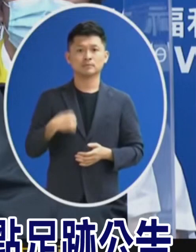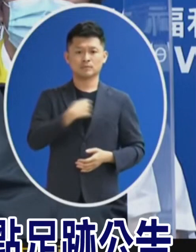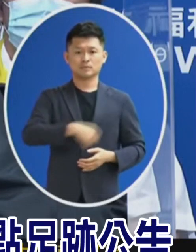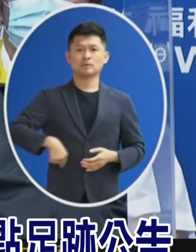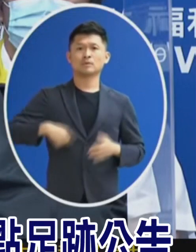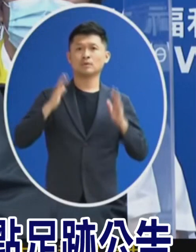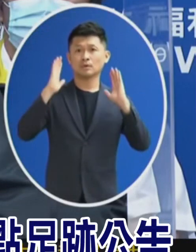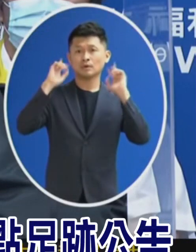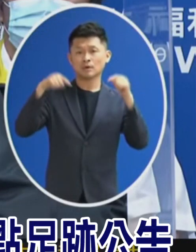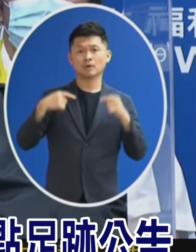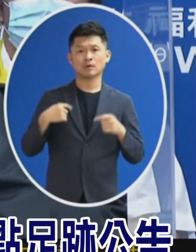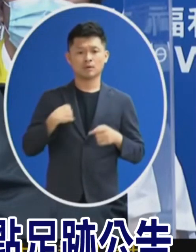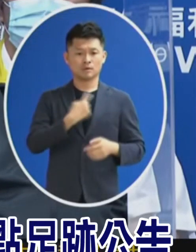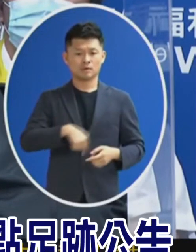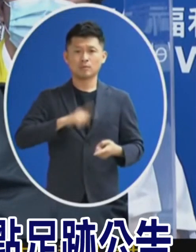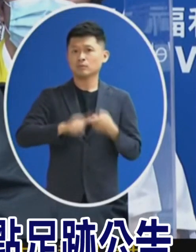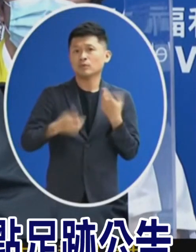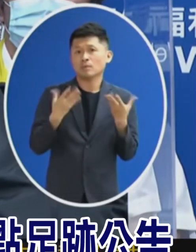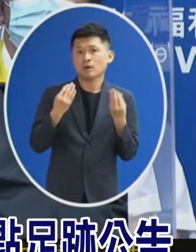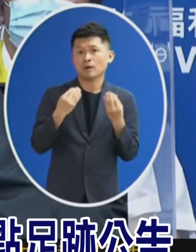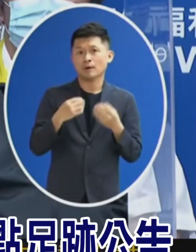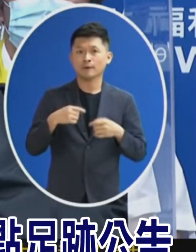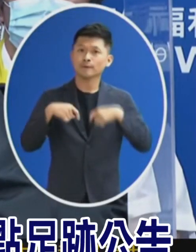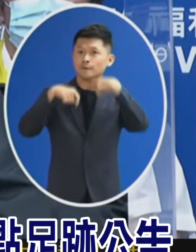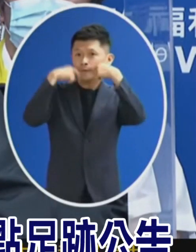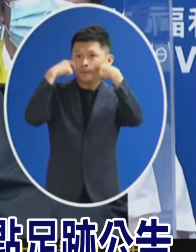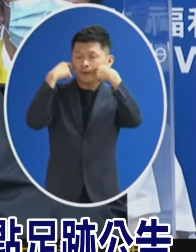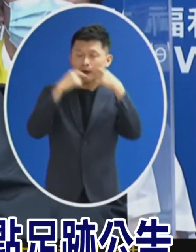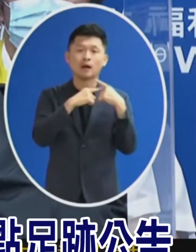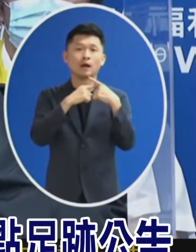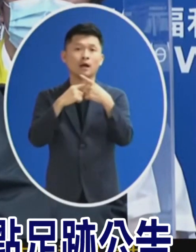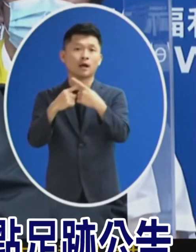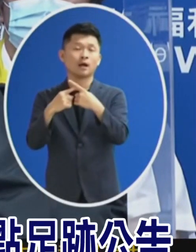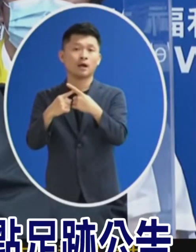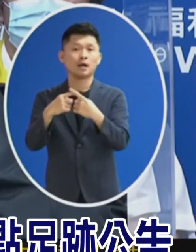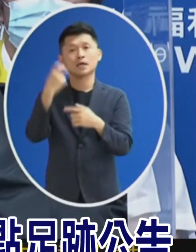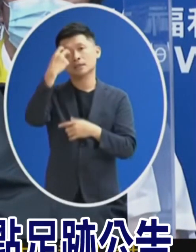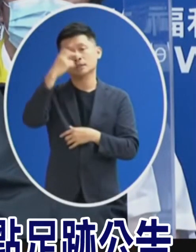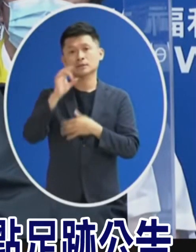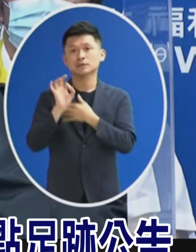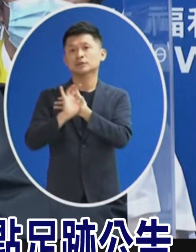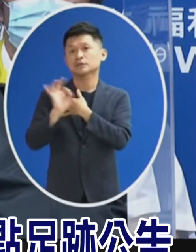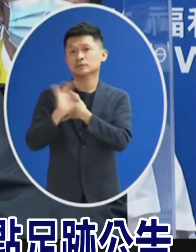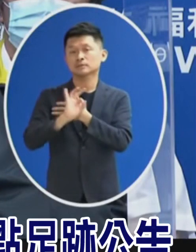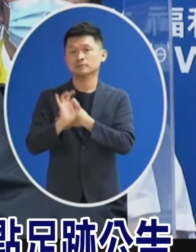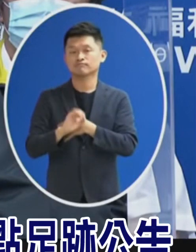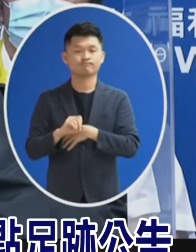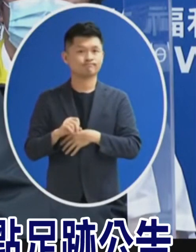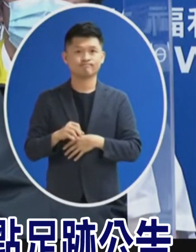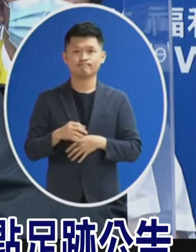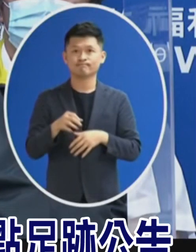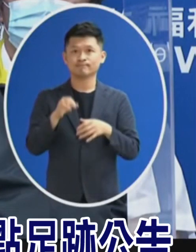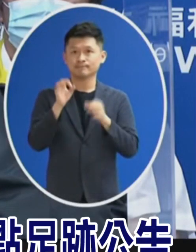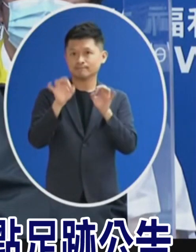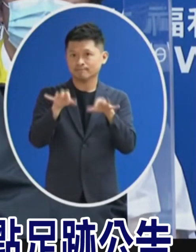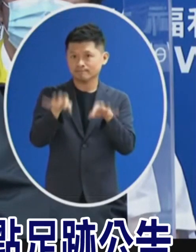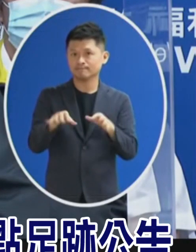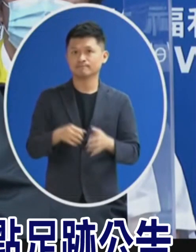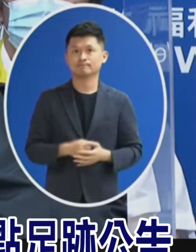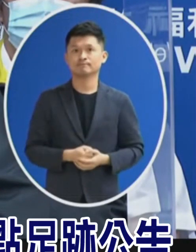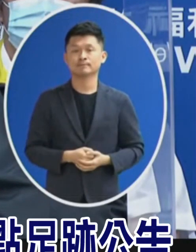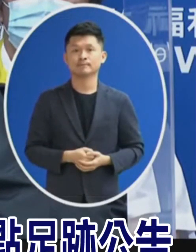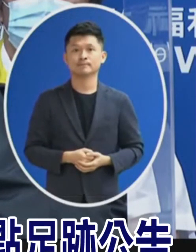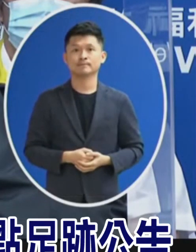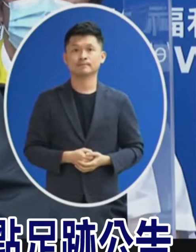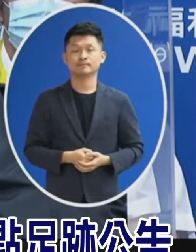没有情况就去检验看看，这是一个浪费资源，而且在里